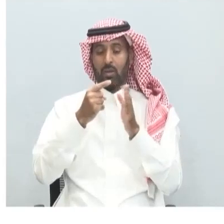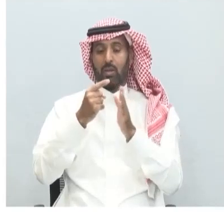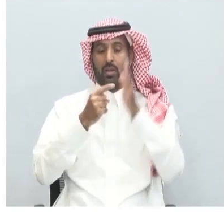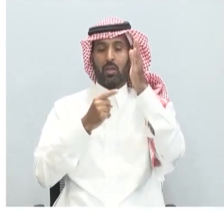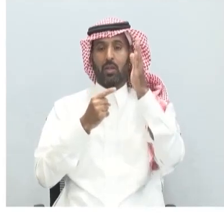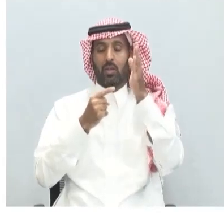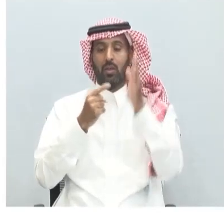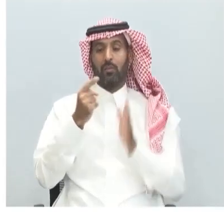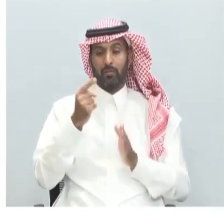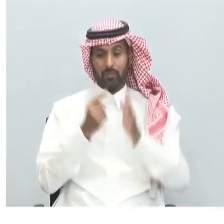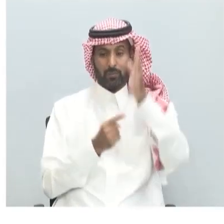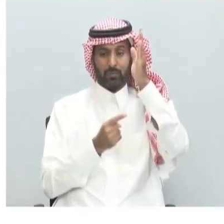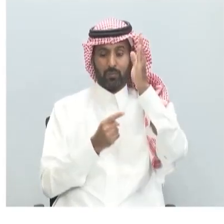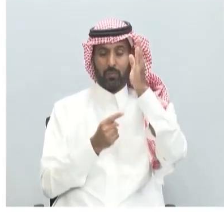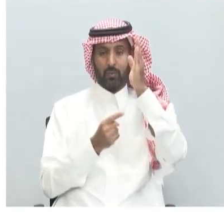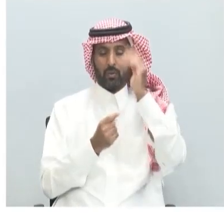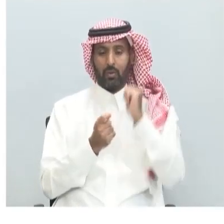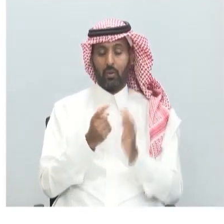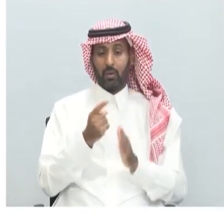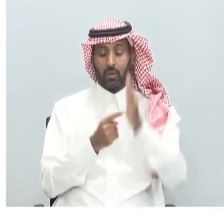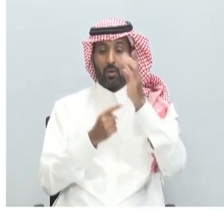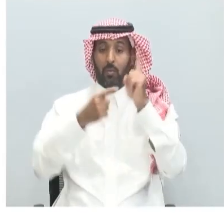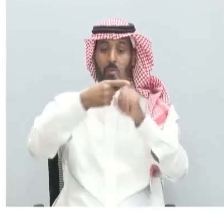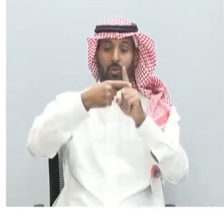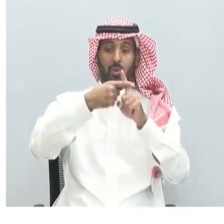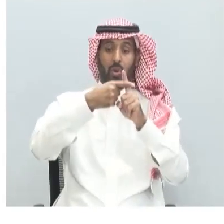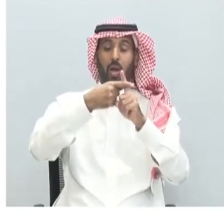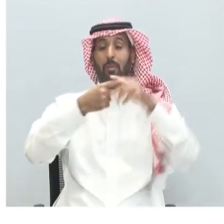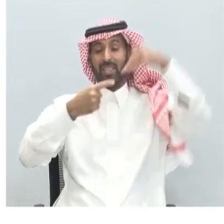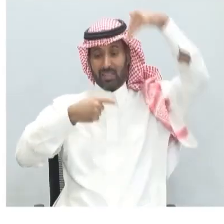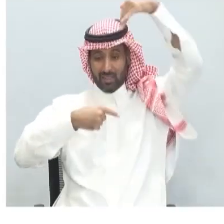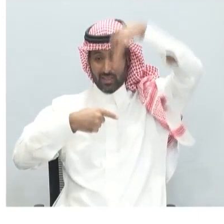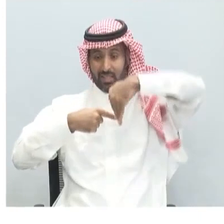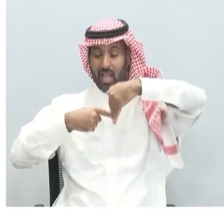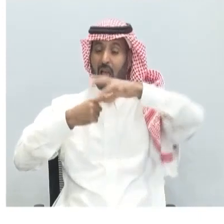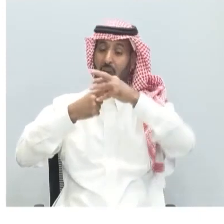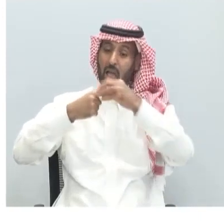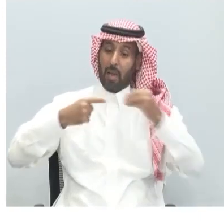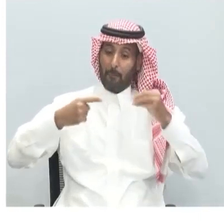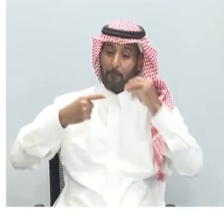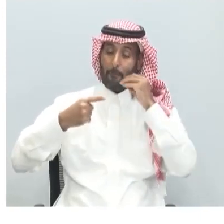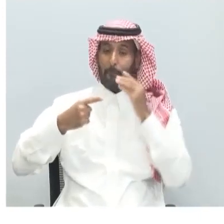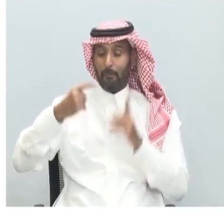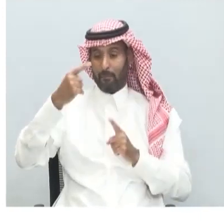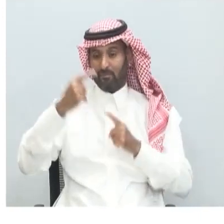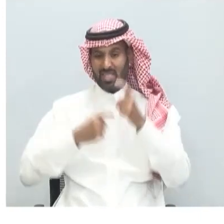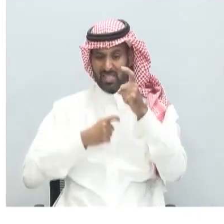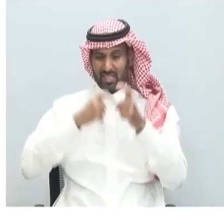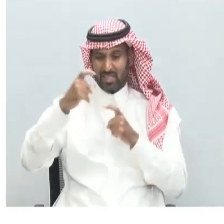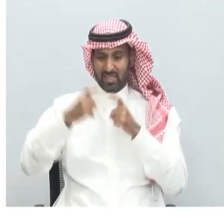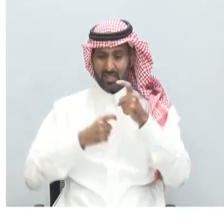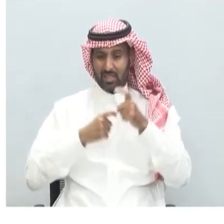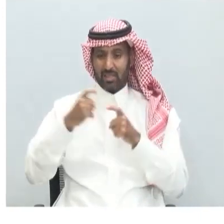عاده لاعلى كانه اشاره موجبه ولاسفل الاشاره السالبه طبعا لانهم باتجاه عكس